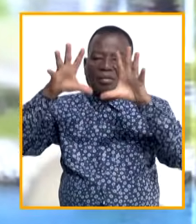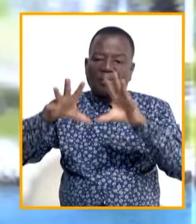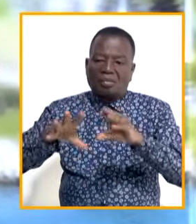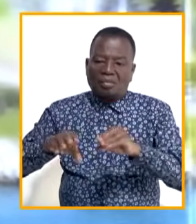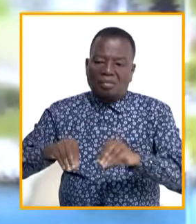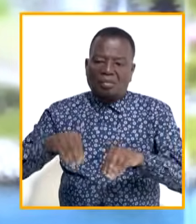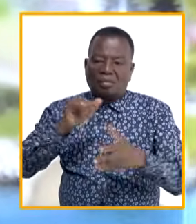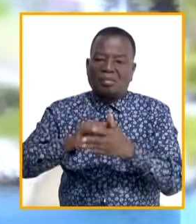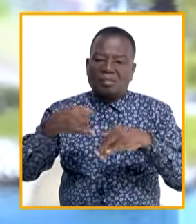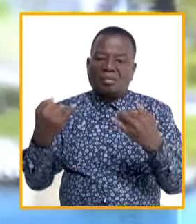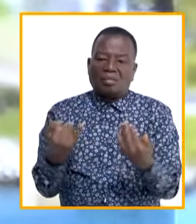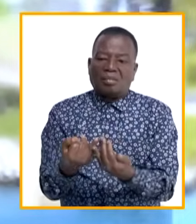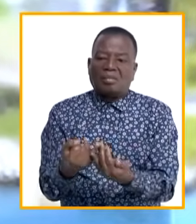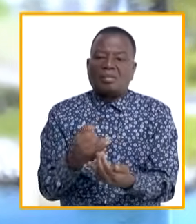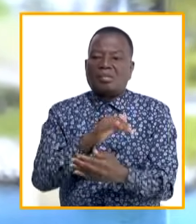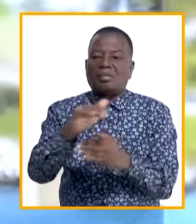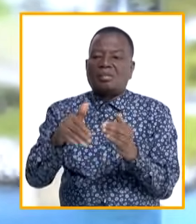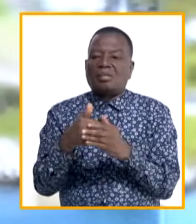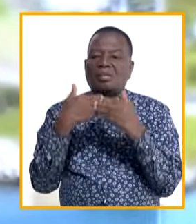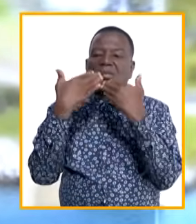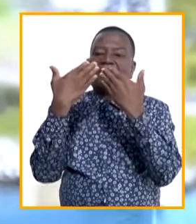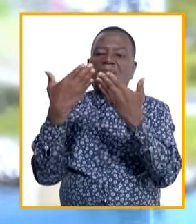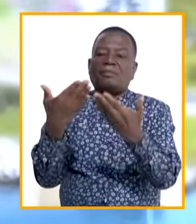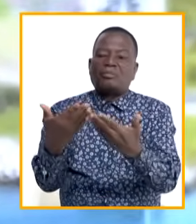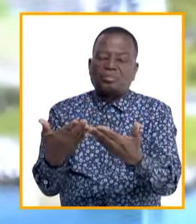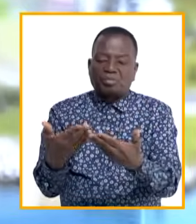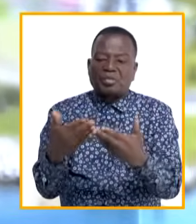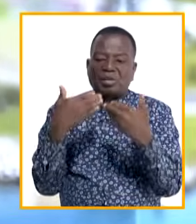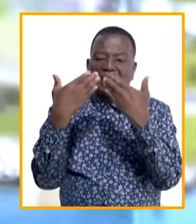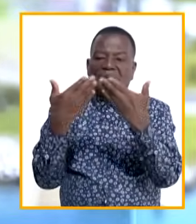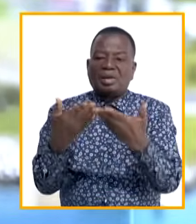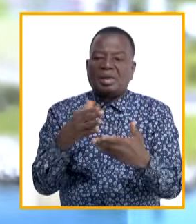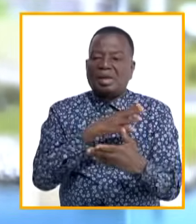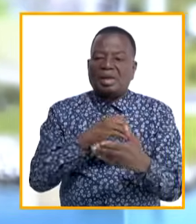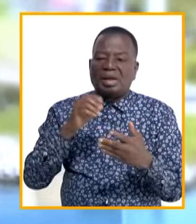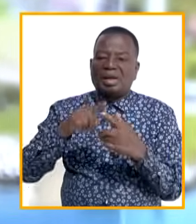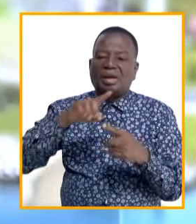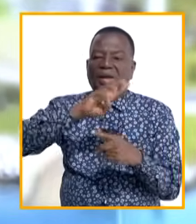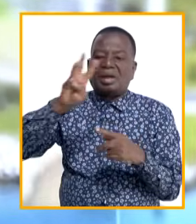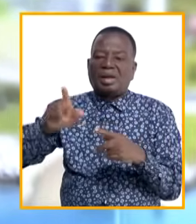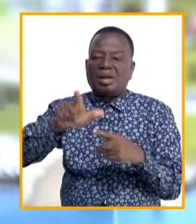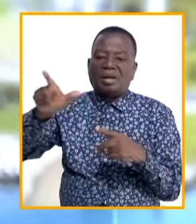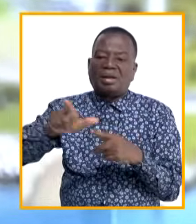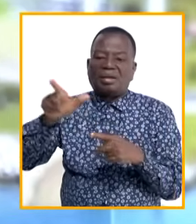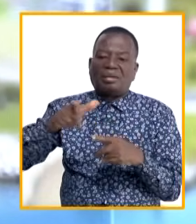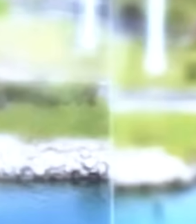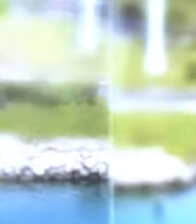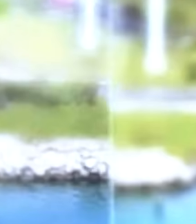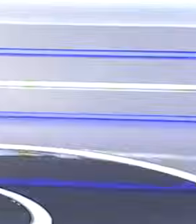journal préparé par l'ensemble de la rédaction de RTI 1. Merci de nous avoir suivis et je vous dis à très vite.